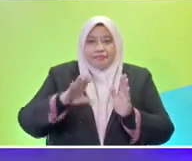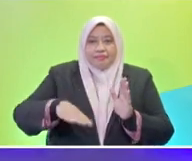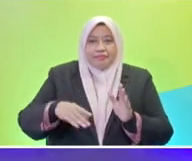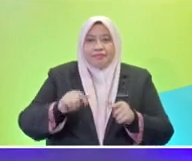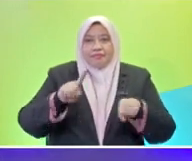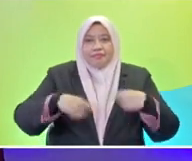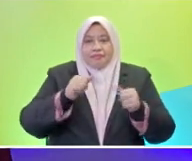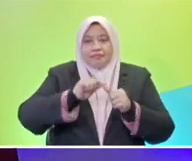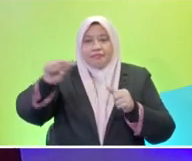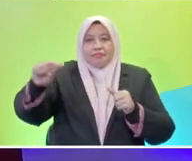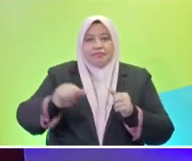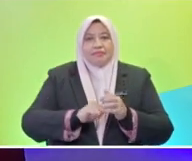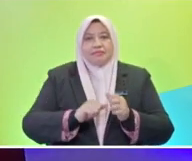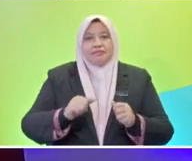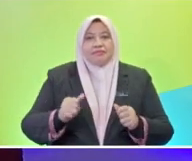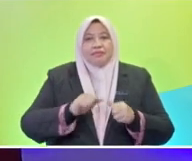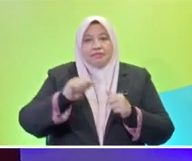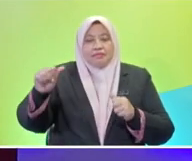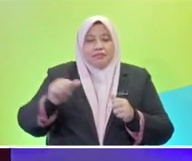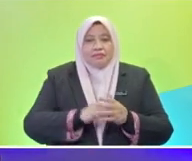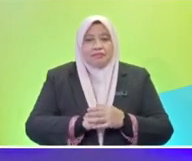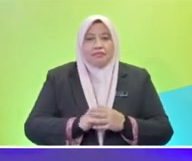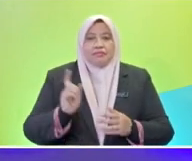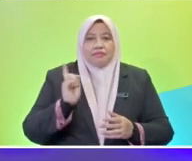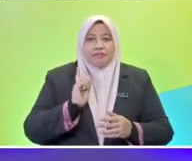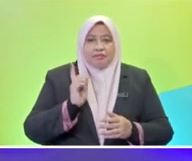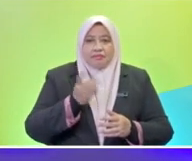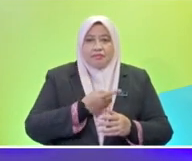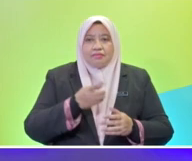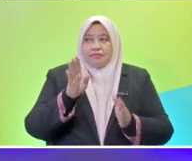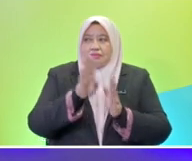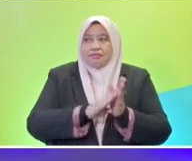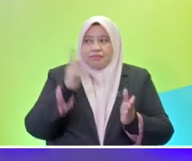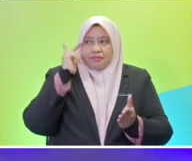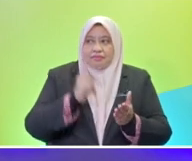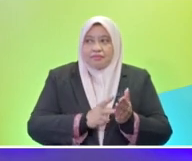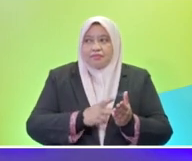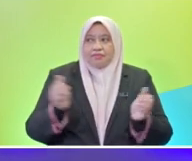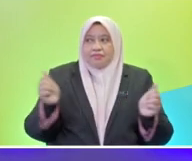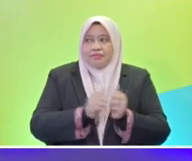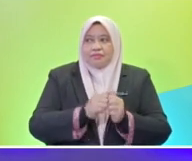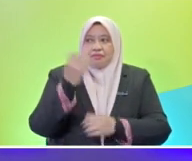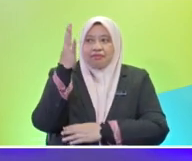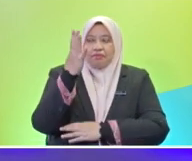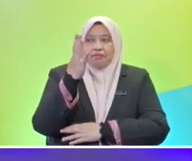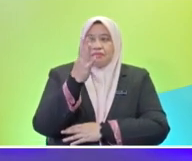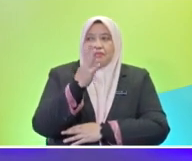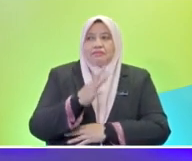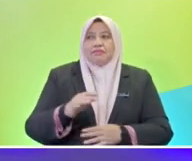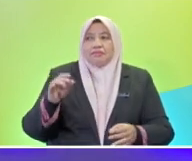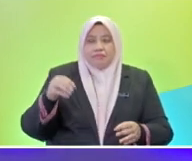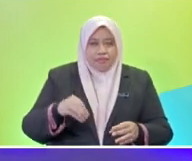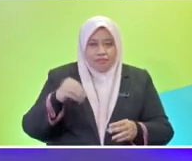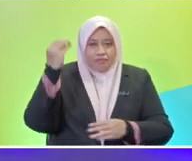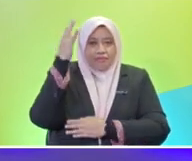jauh teroka, kita meneroka jauh lebih jauh lagi. Kita perkenalan dulu dengan pokok. Pokok ni adalah